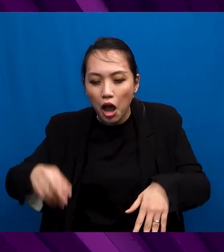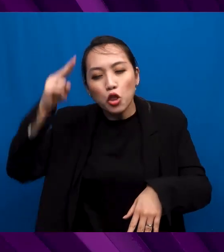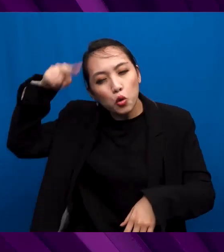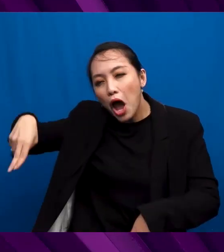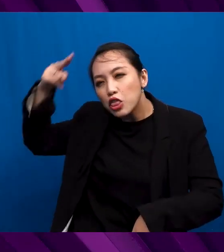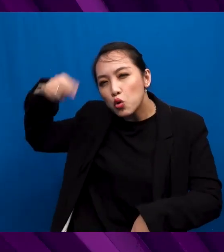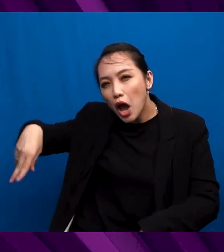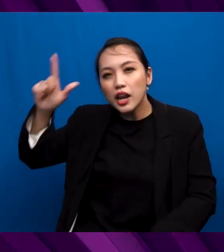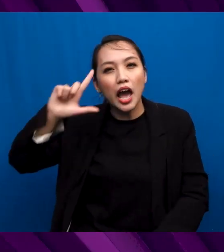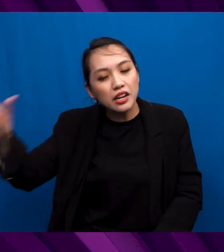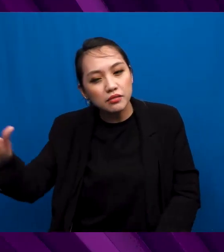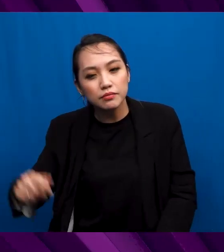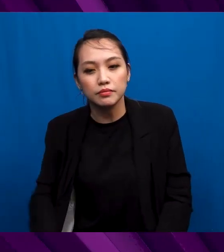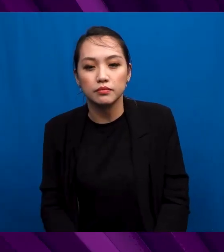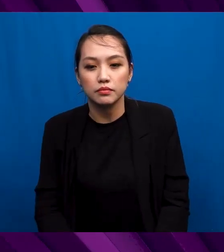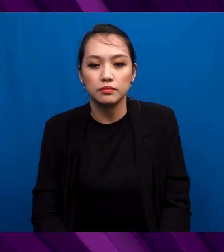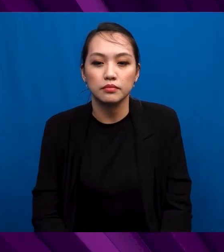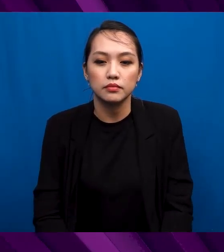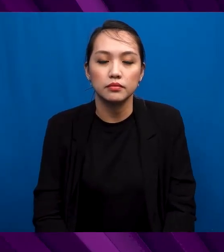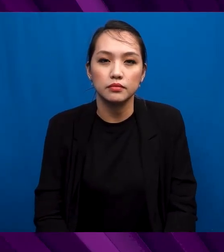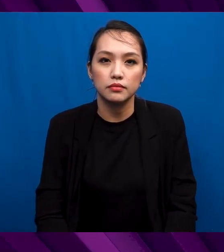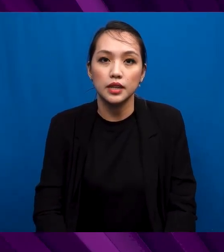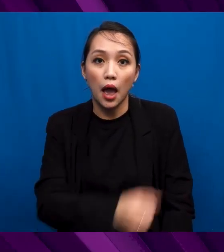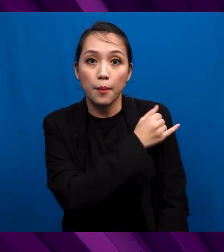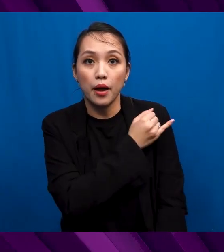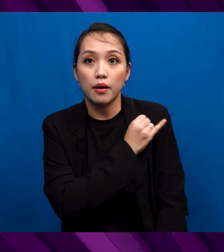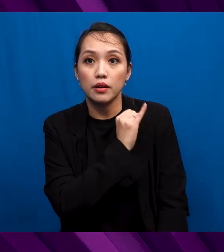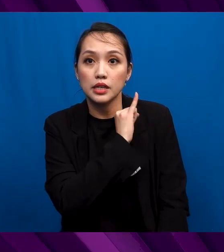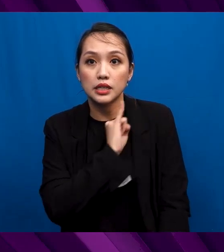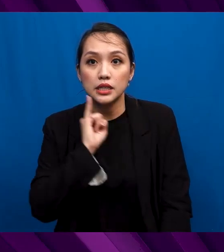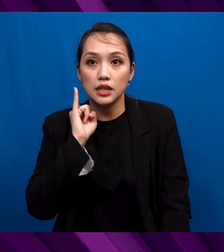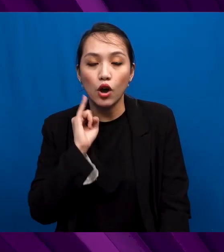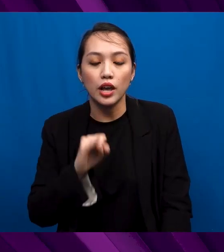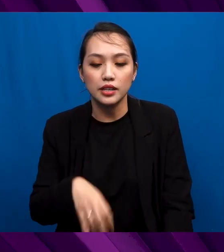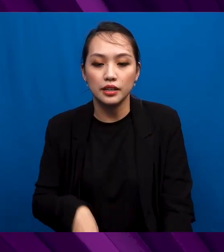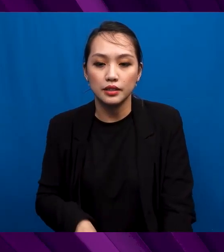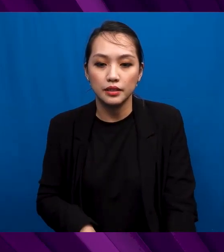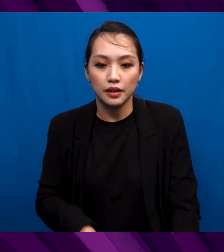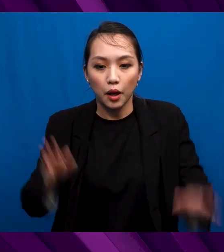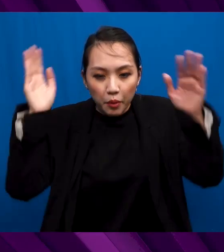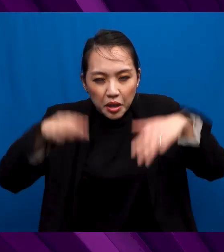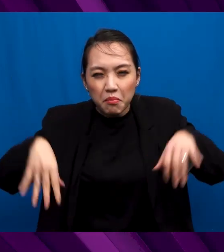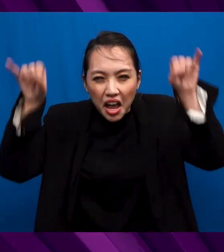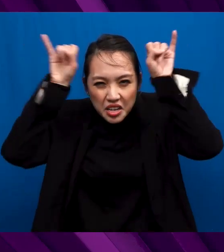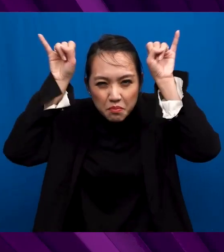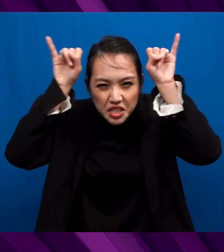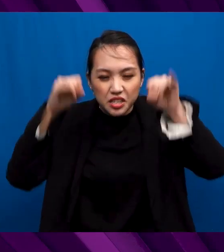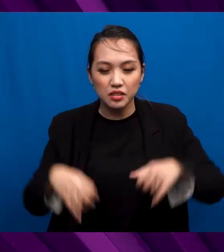yang sangat menyakitkan itu, bangsa Israel kena kutuk, kena tulah. Makanya terkenal sekali dengan insiden Baal